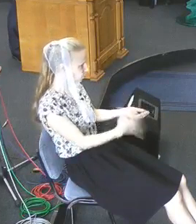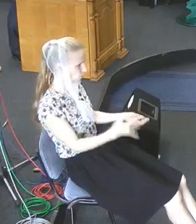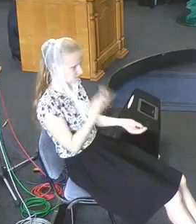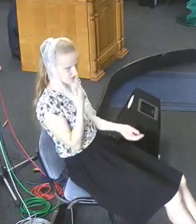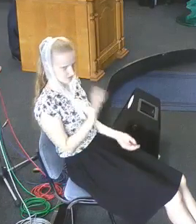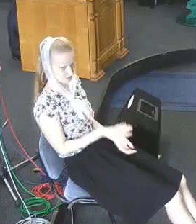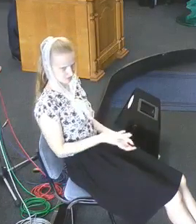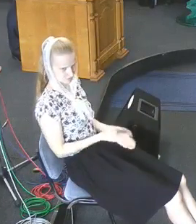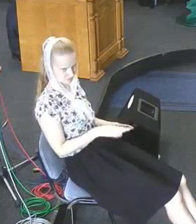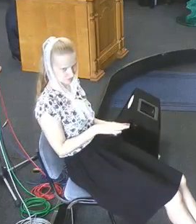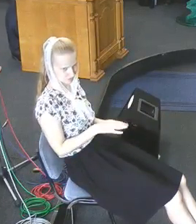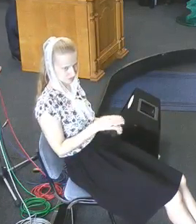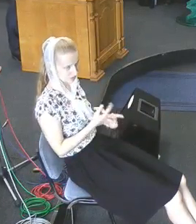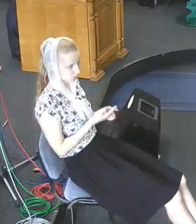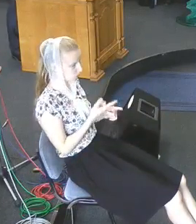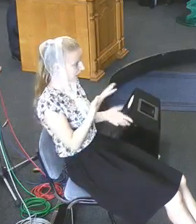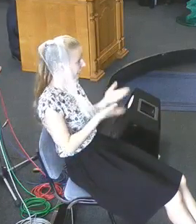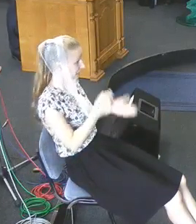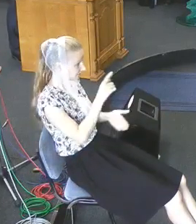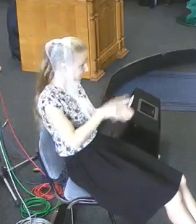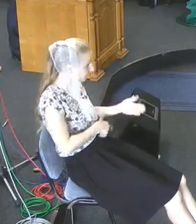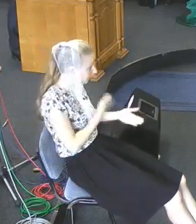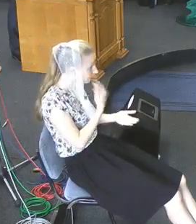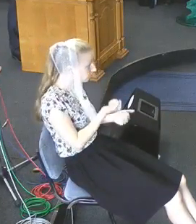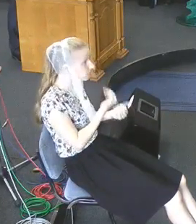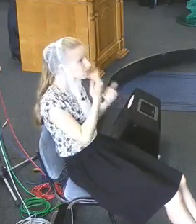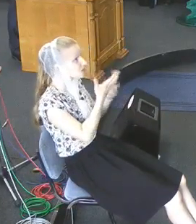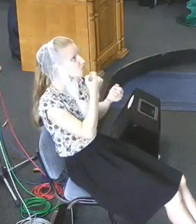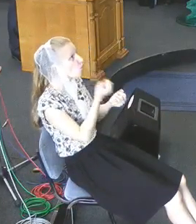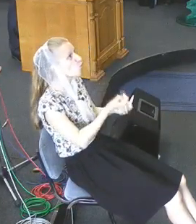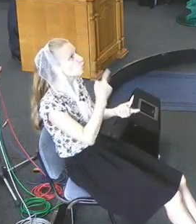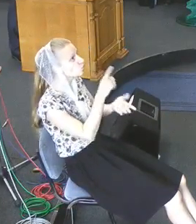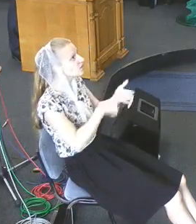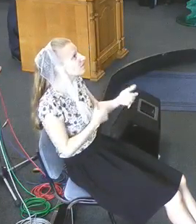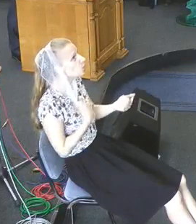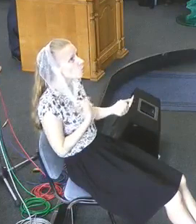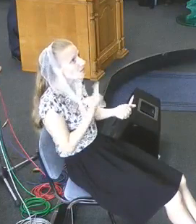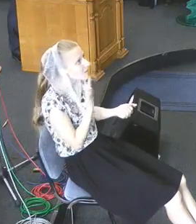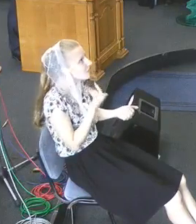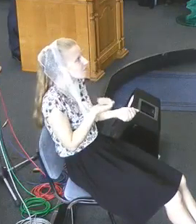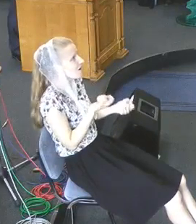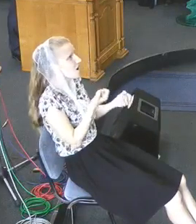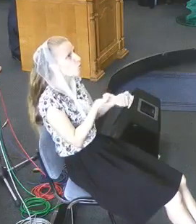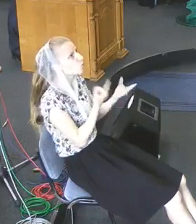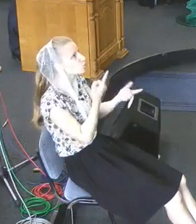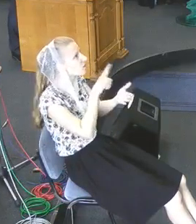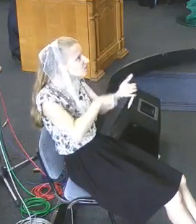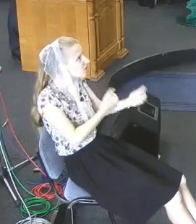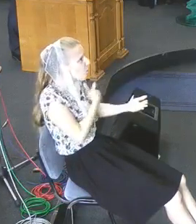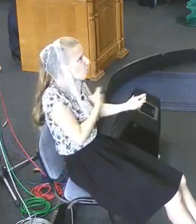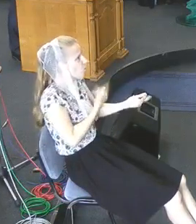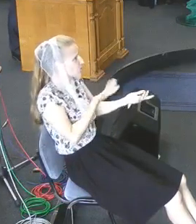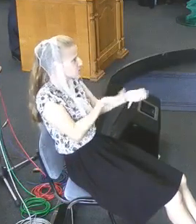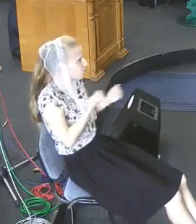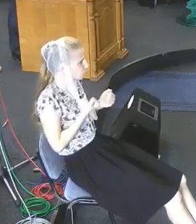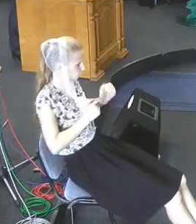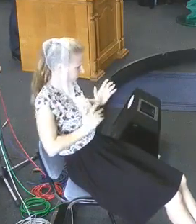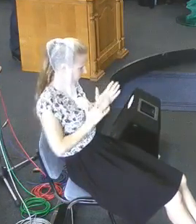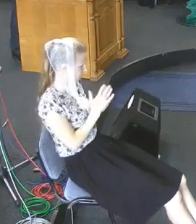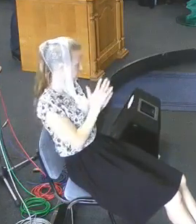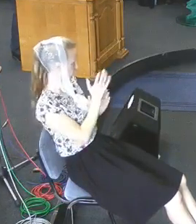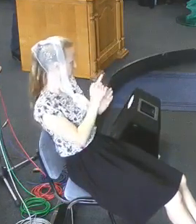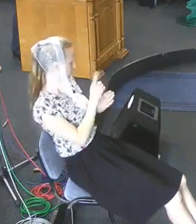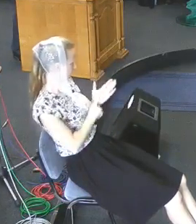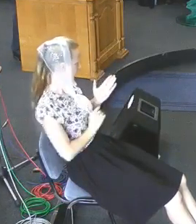Якщо немає тої віри, то задавати запитання: Господи, де та віра, звідки вона має взятися, як я її маю в собі якось взростити? Господь, де